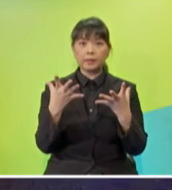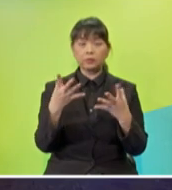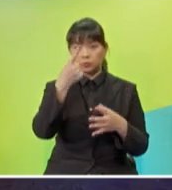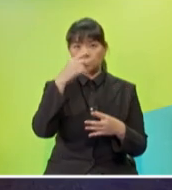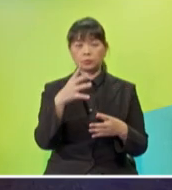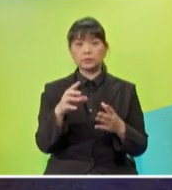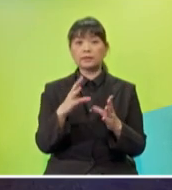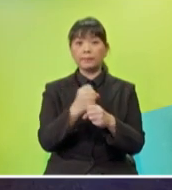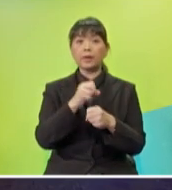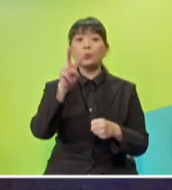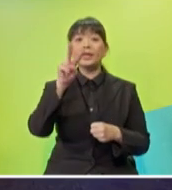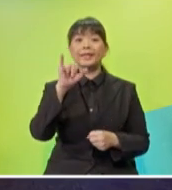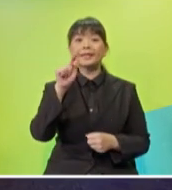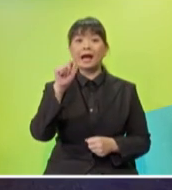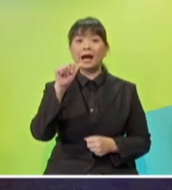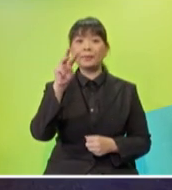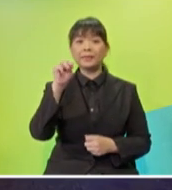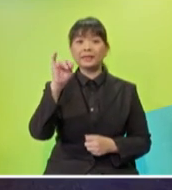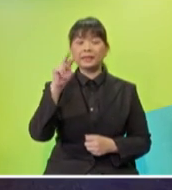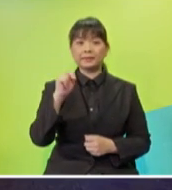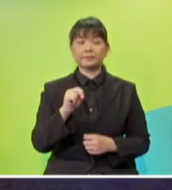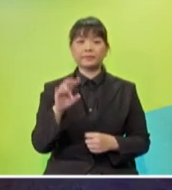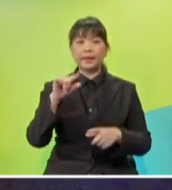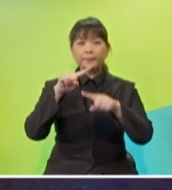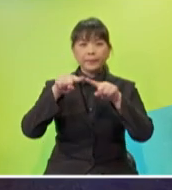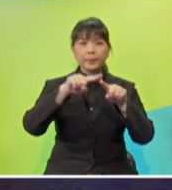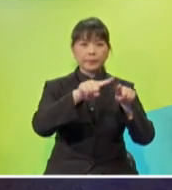sangat bagus bagi jaci Satu Bintang